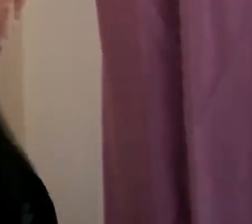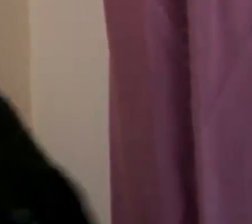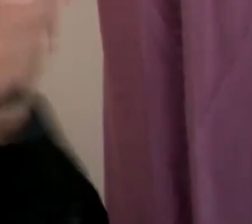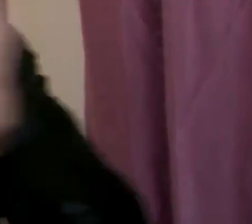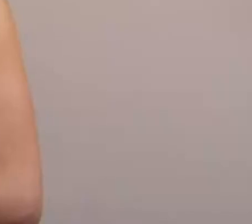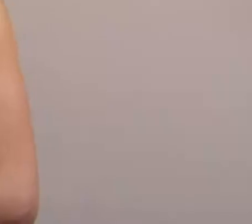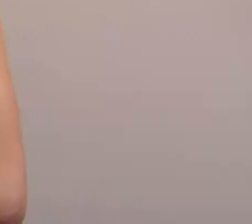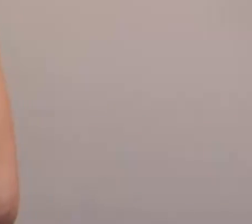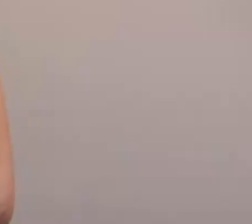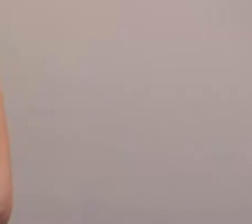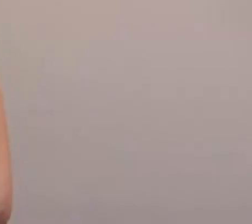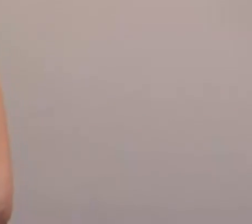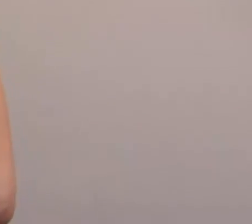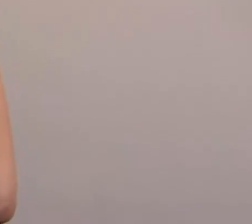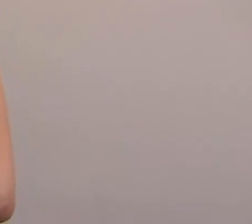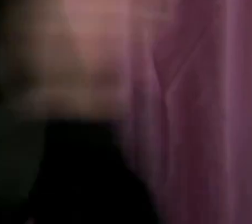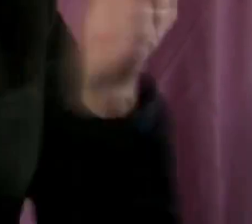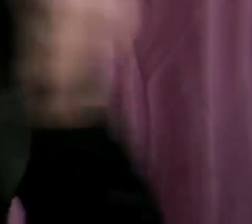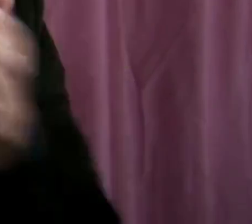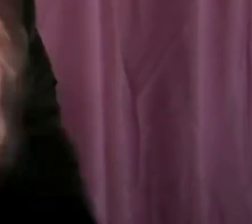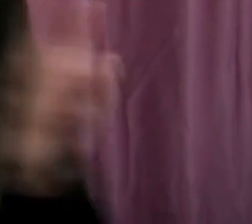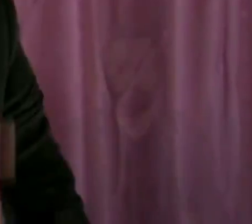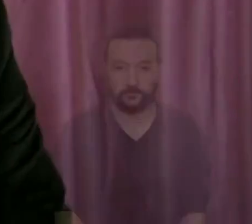Su elinde kemanıyla durmuş Sarp'a bakıyor.